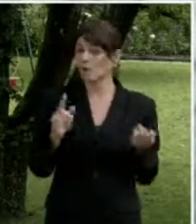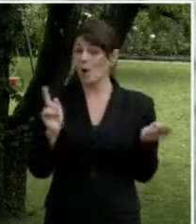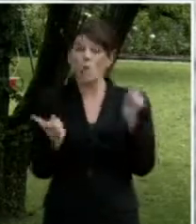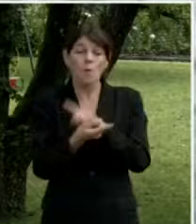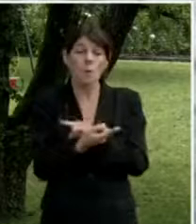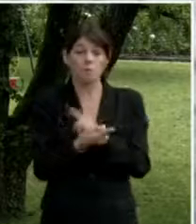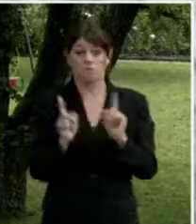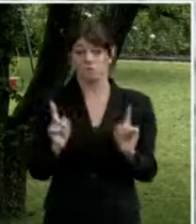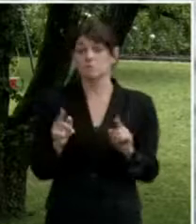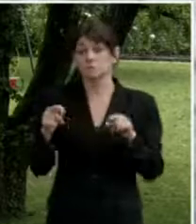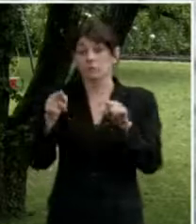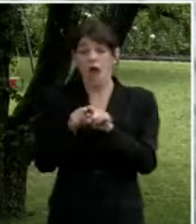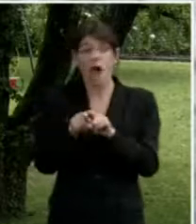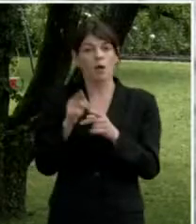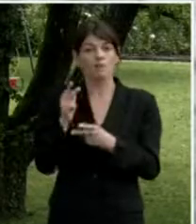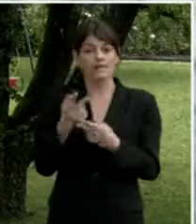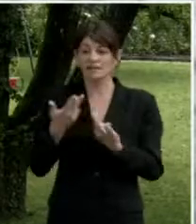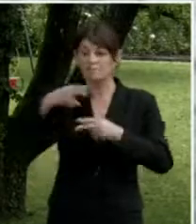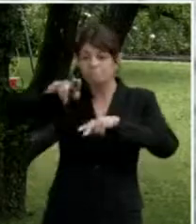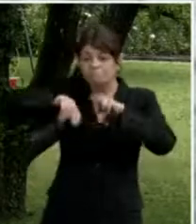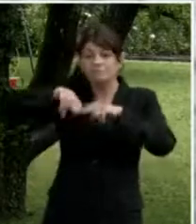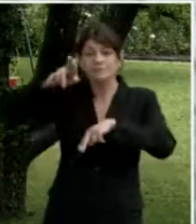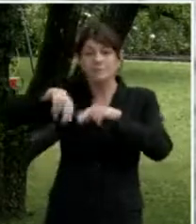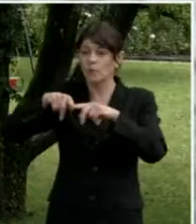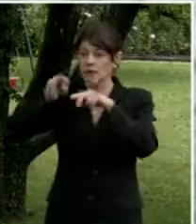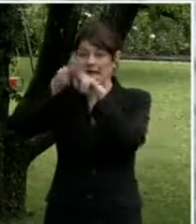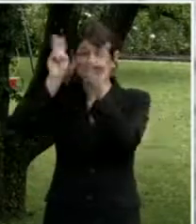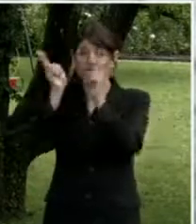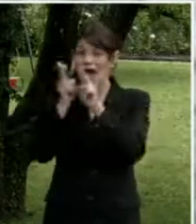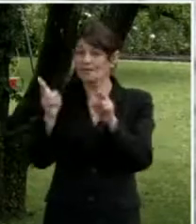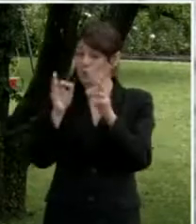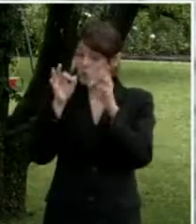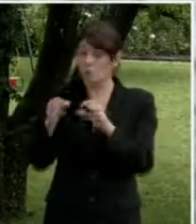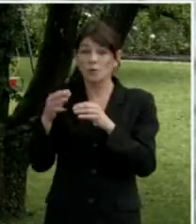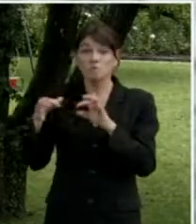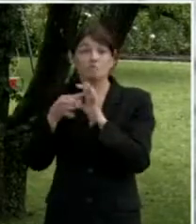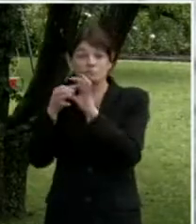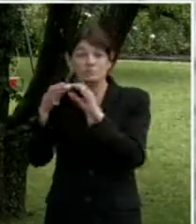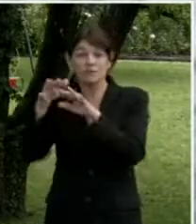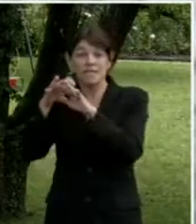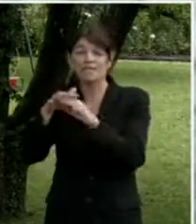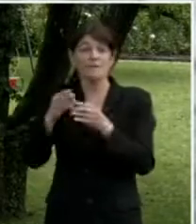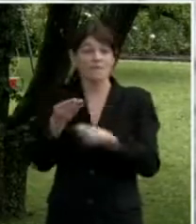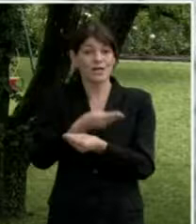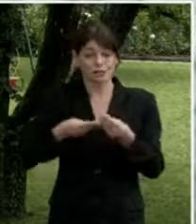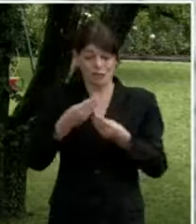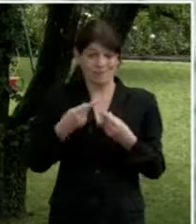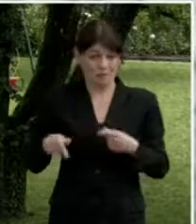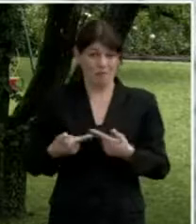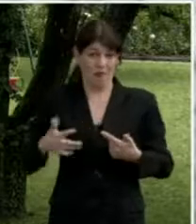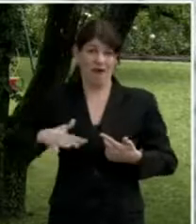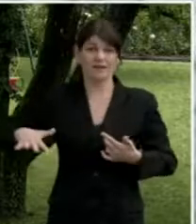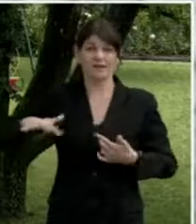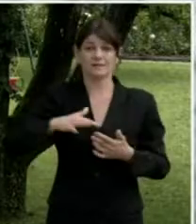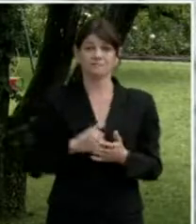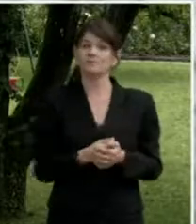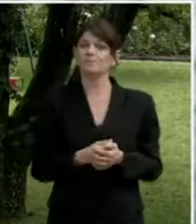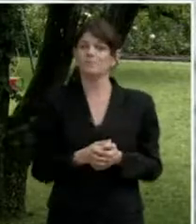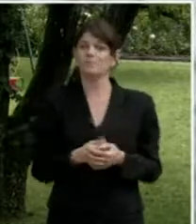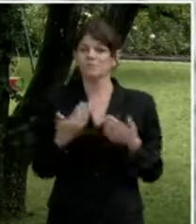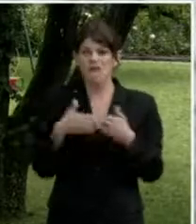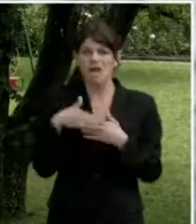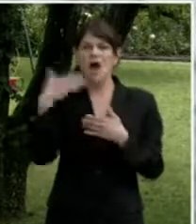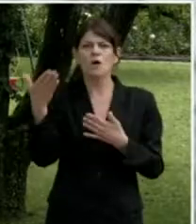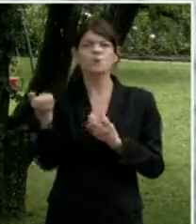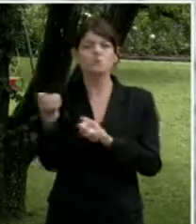Andererseits ist es die diversifizierte und international gut vernetzte Wirtschaft des Landes. Die